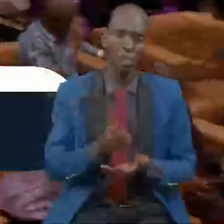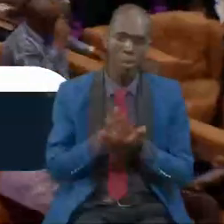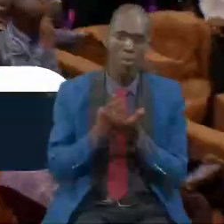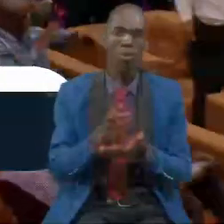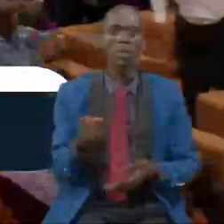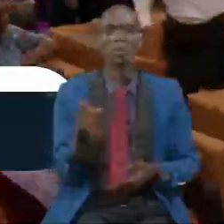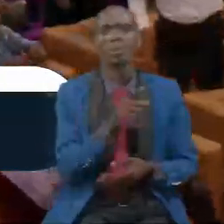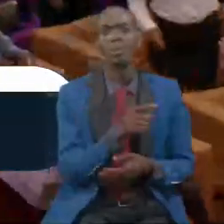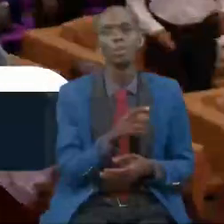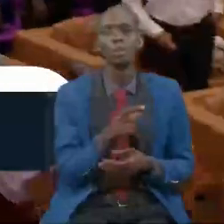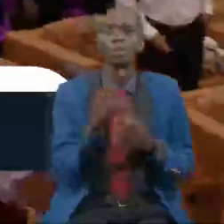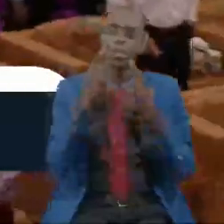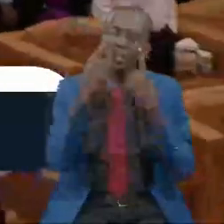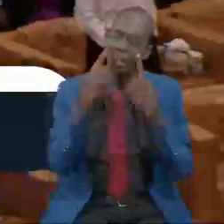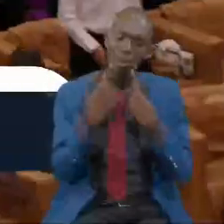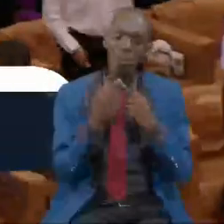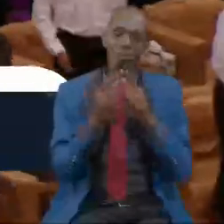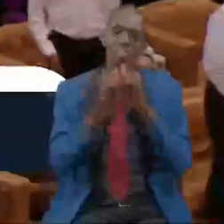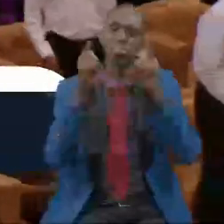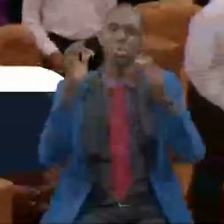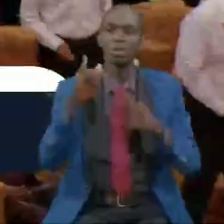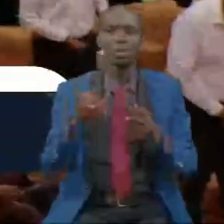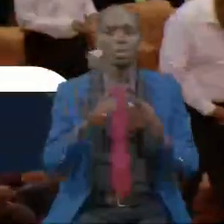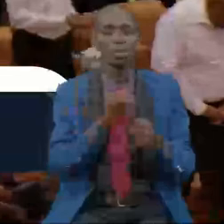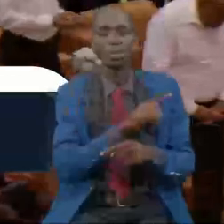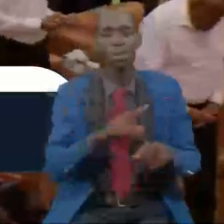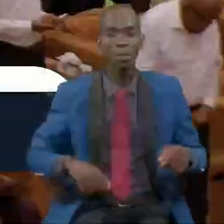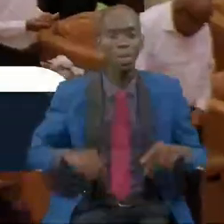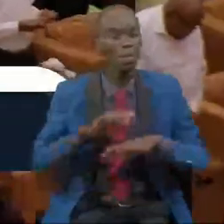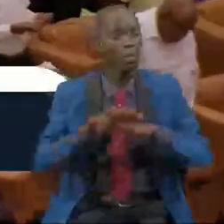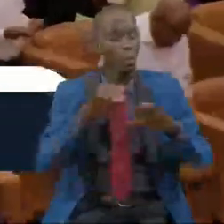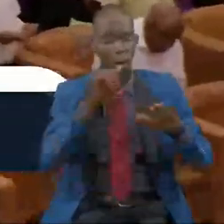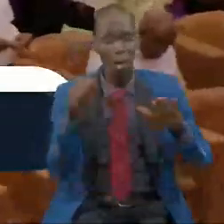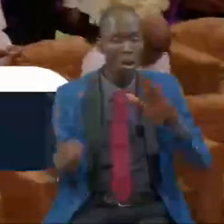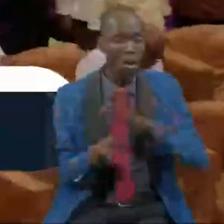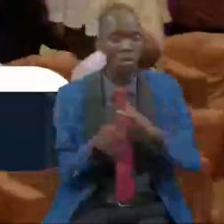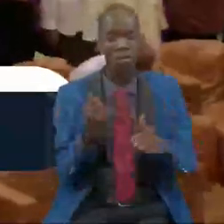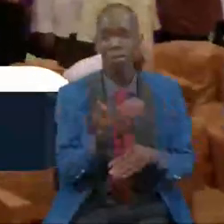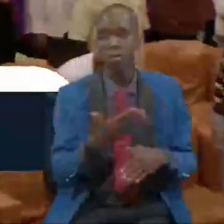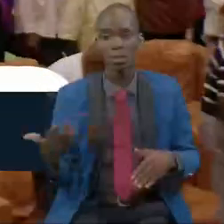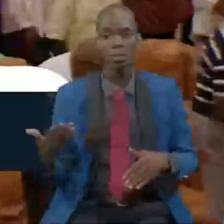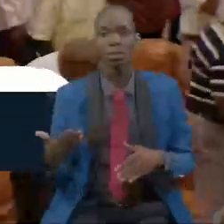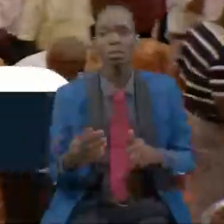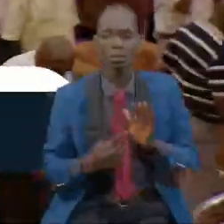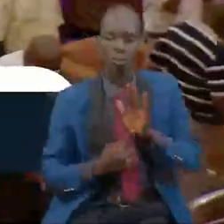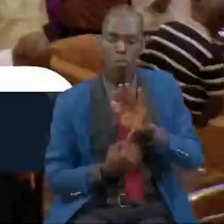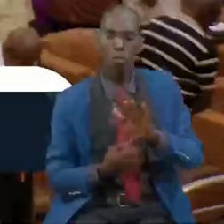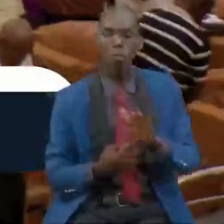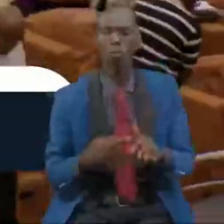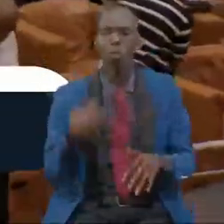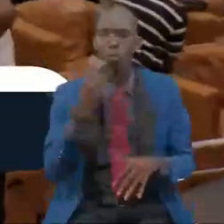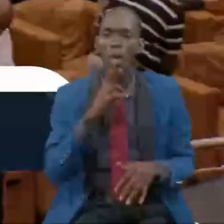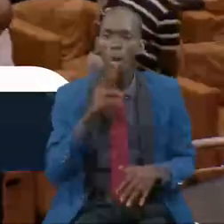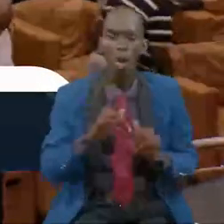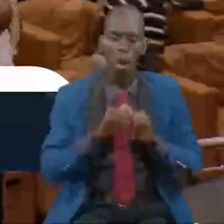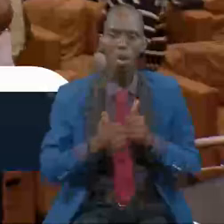vous aidera. Criez puissamment au Seigneur. Ne rien cacher, révélez là où vous êtes,